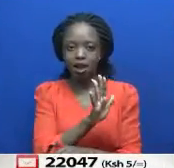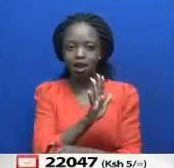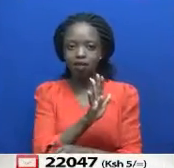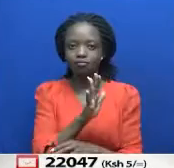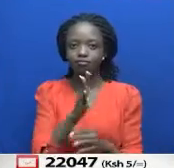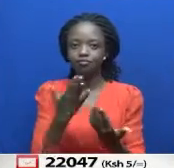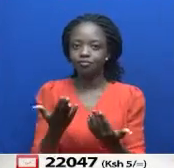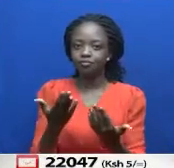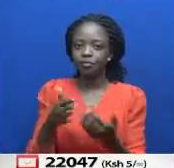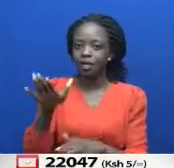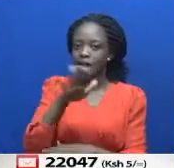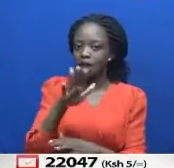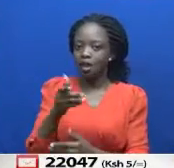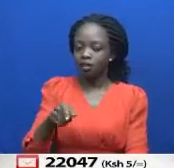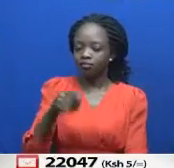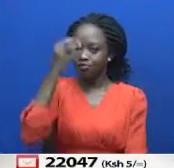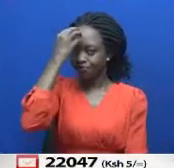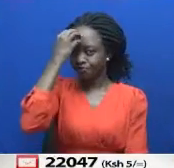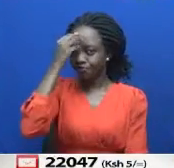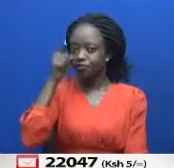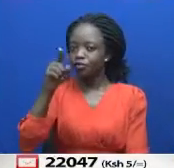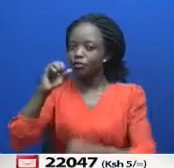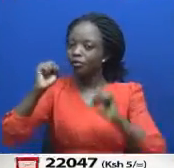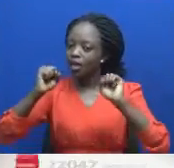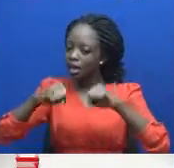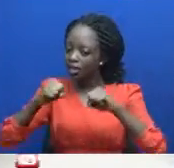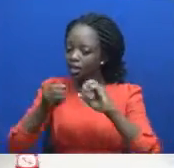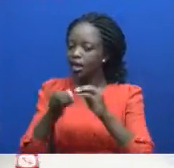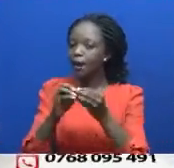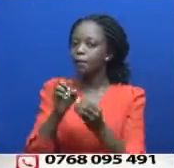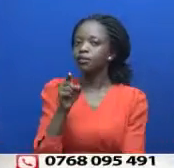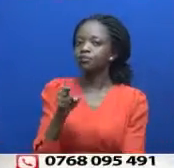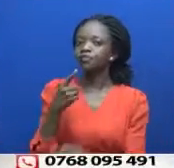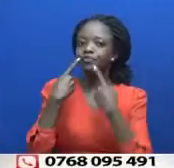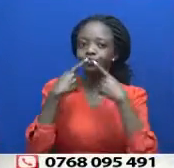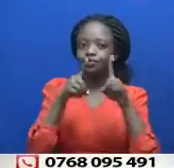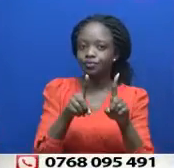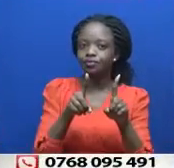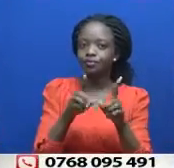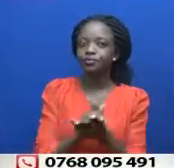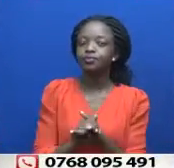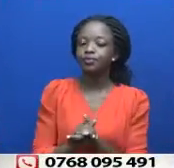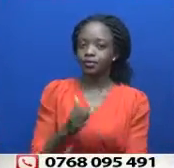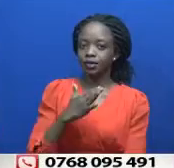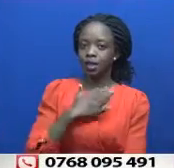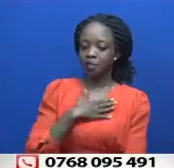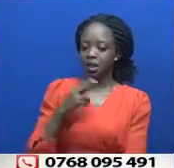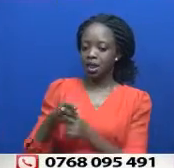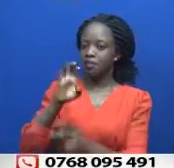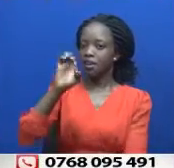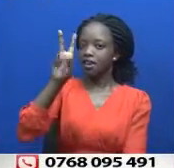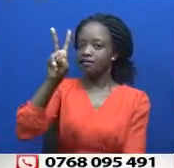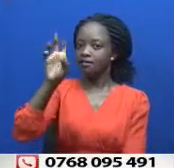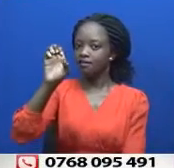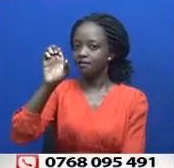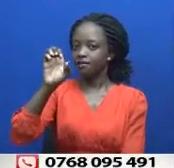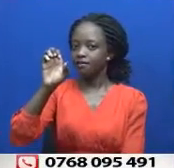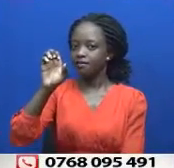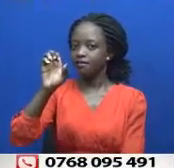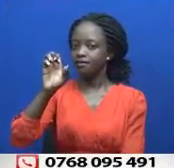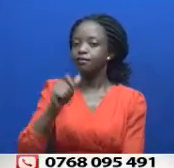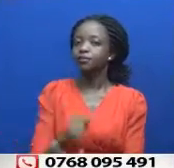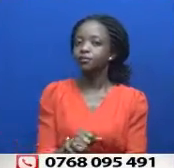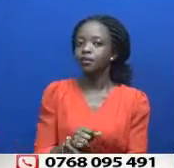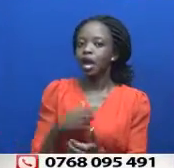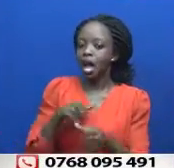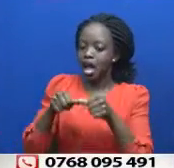kama mwana Trans Nzoia, unakubaliana na hesabu hizi ambazo zimeweza kutolewa? Mie naitwa Eva Nyamogo, ni mwana